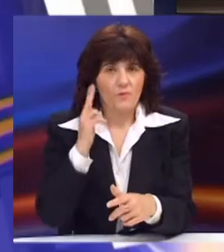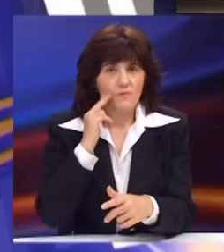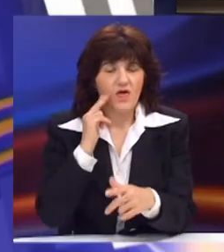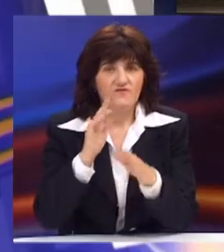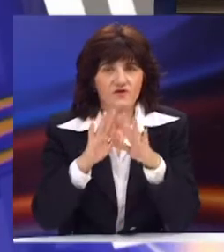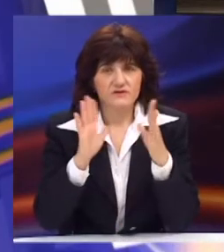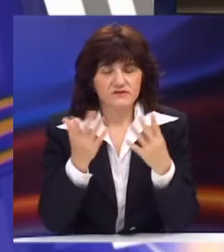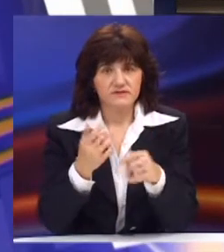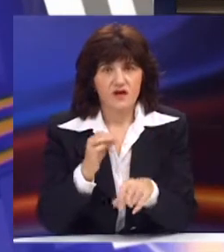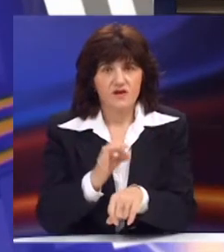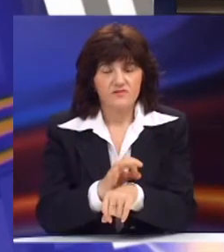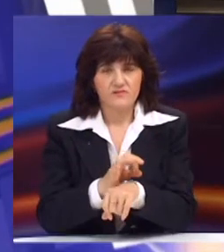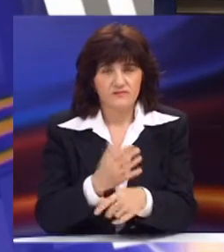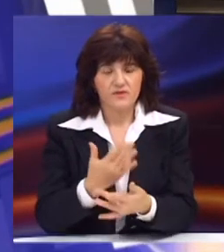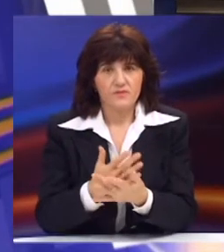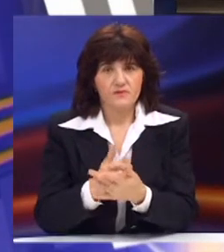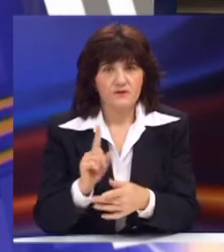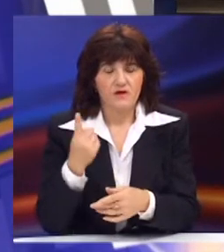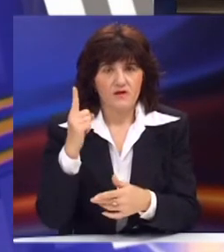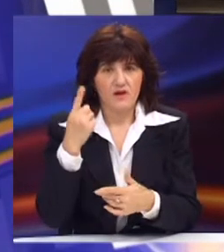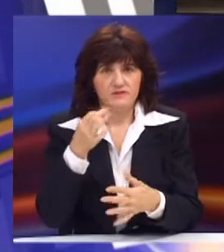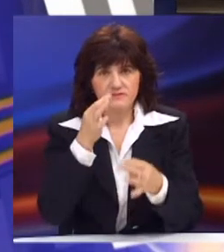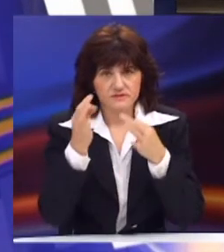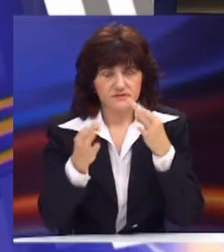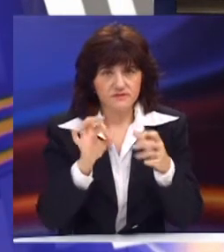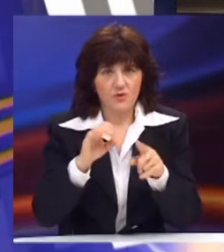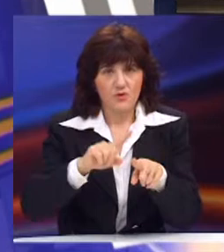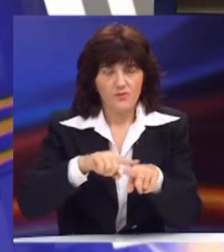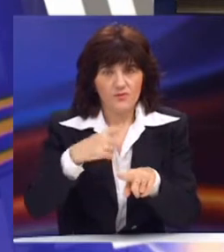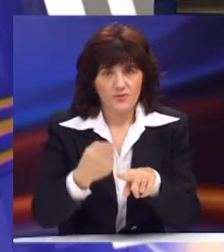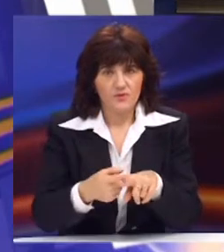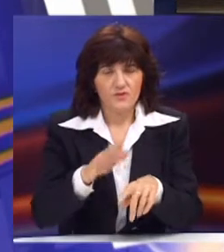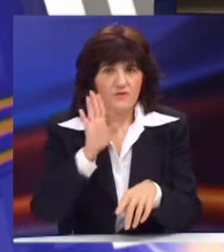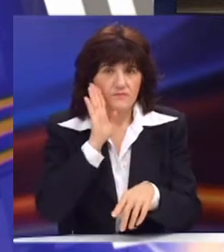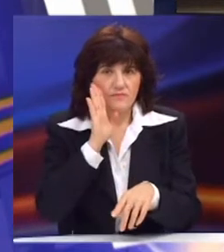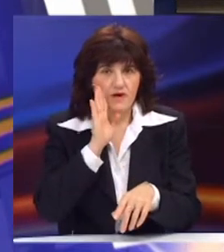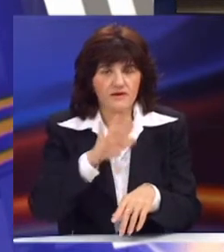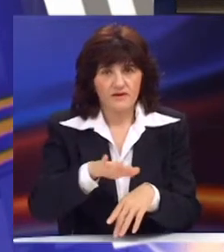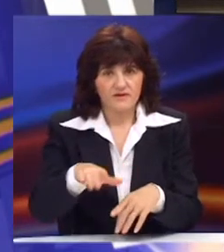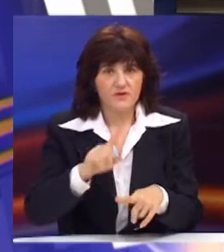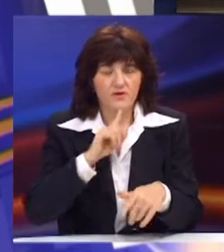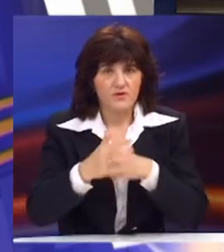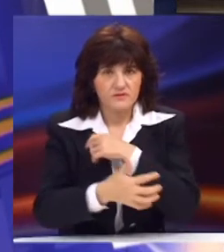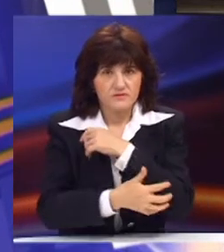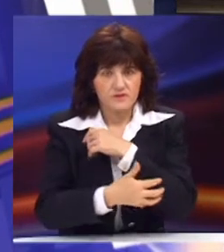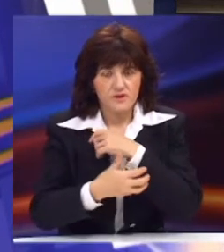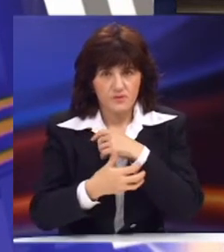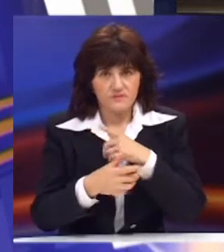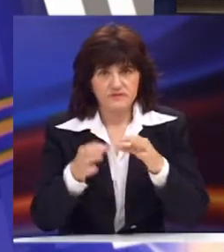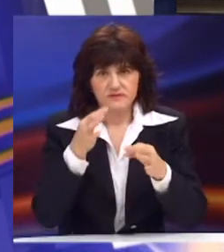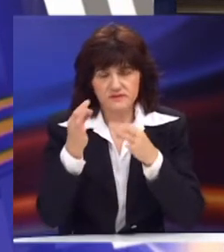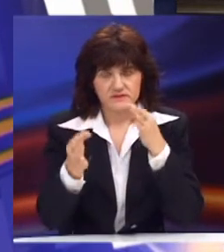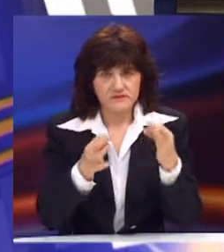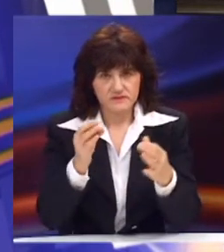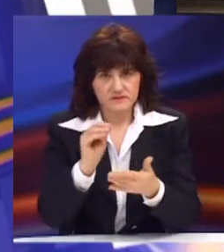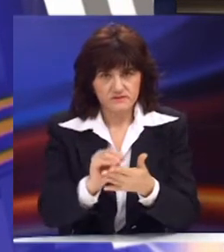U plavoj sali gradske kuće predstavljeni su rezultati istraživanja o položaju trudnice, majki i dece koji su pripadnici romske